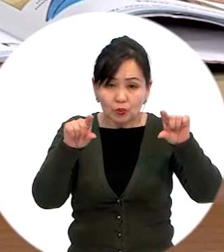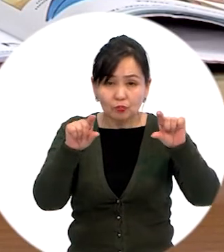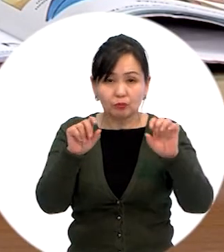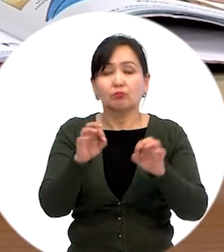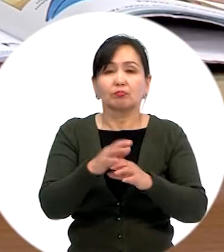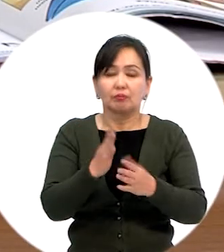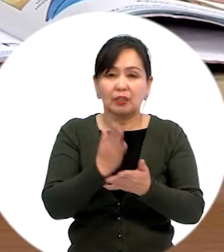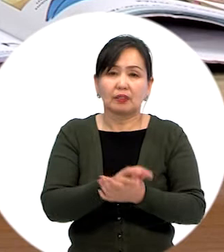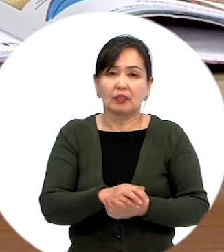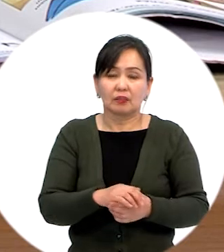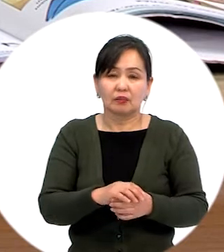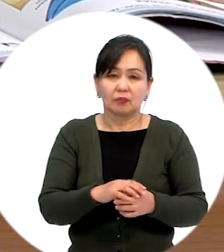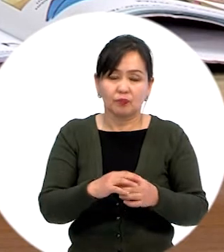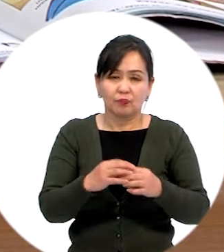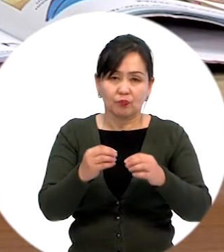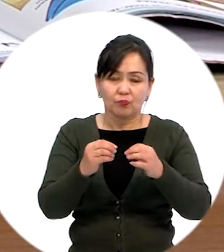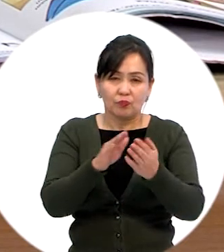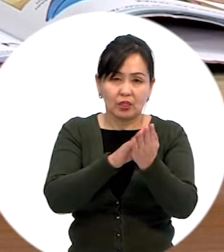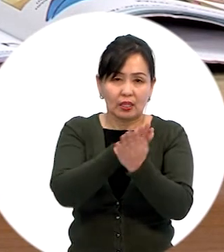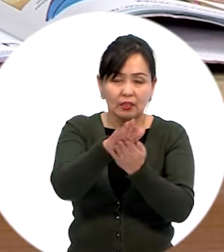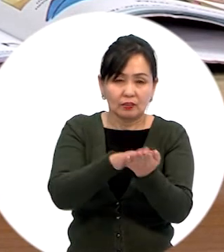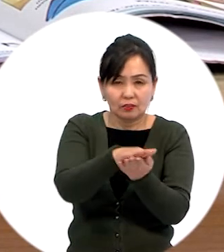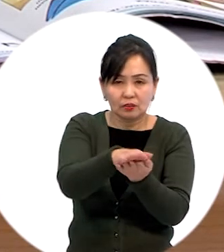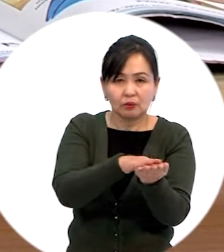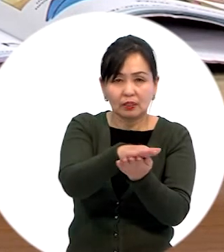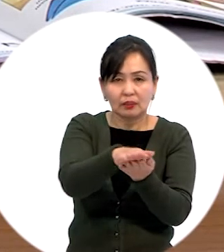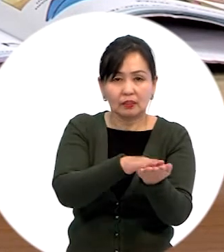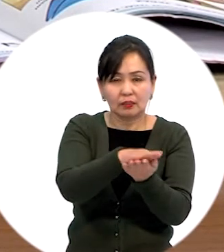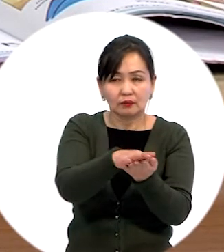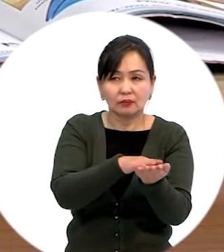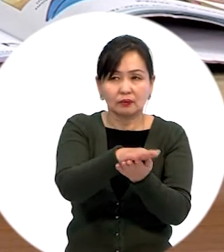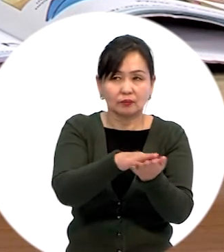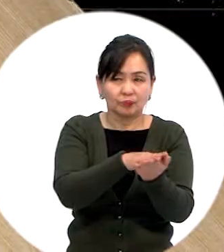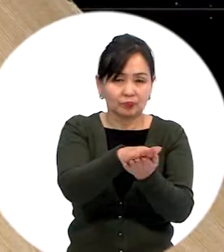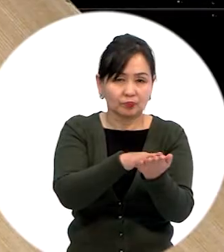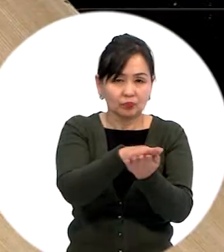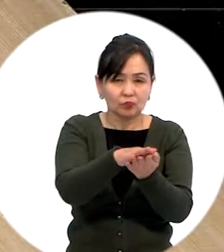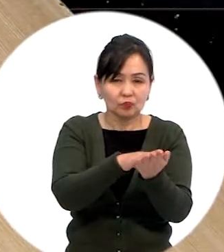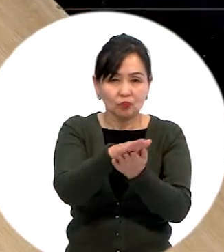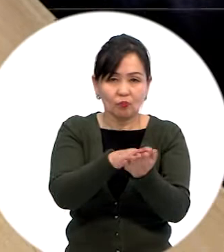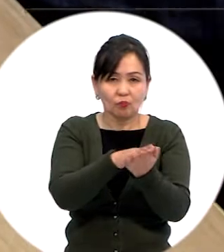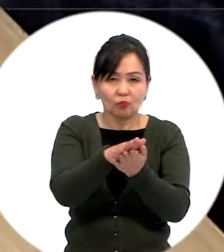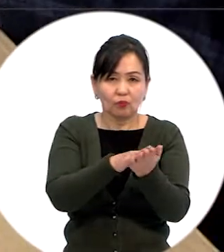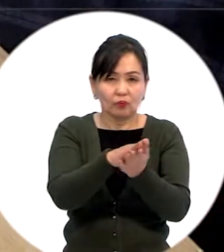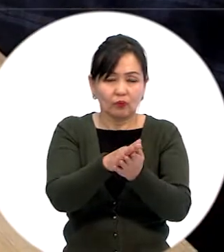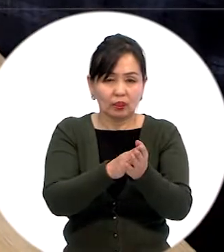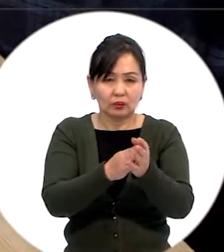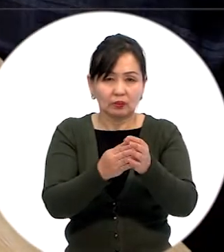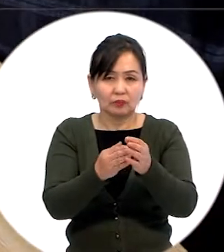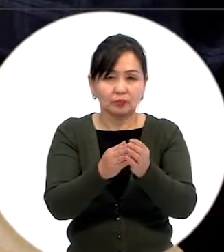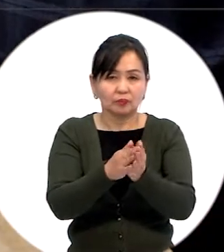уршаага шох үзүүртэй байдаг шүү дээ. За ловгоо хүүхдүүд маань сайн мэдж байгаа. Артлагын энэ